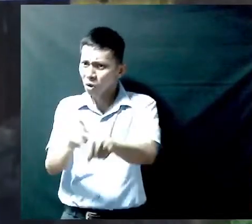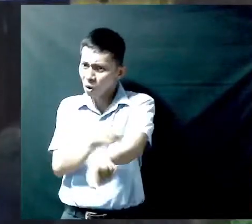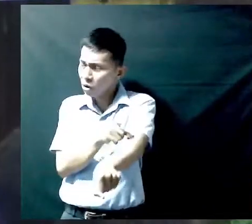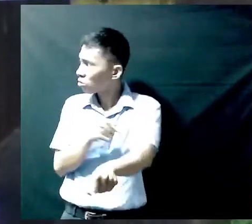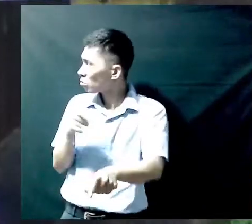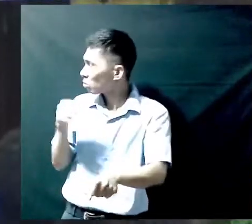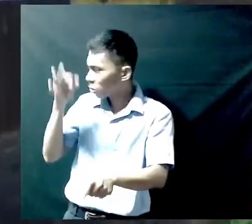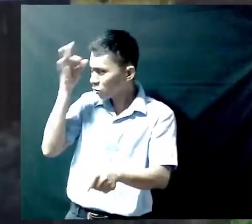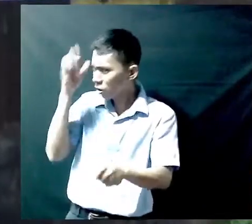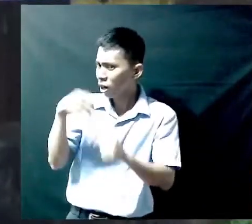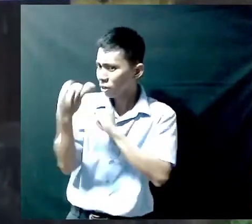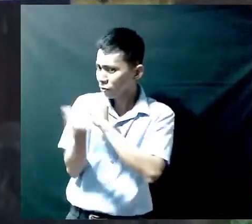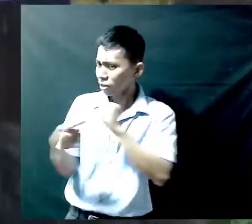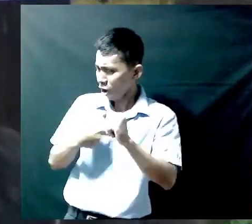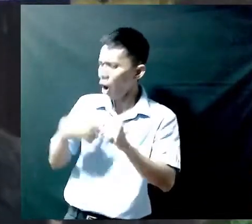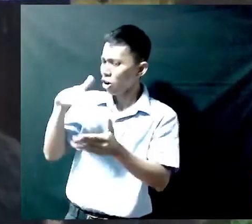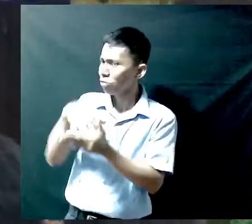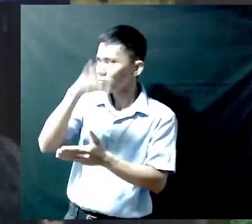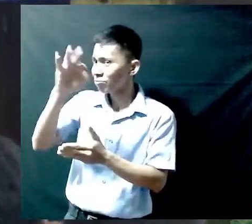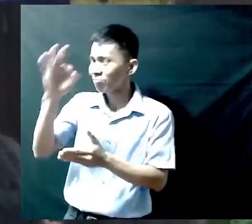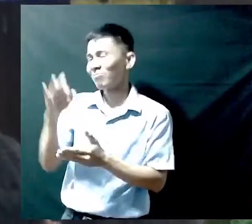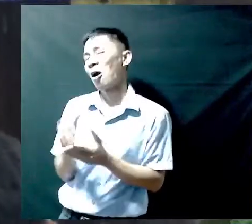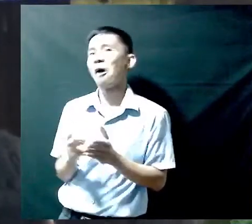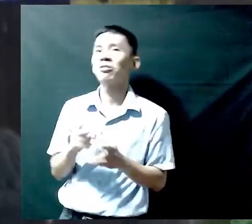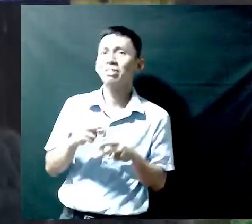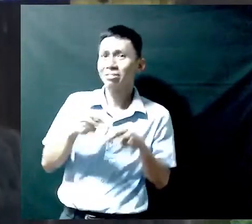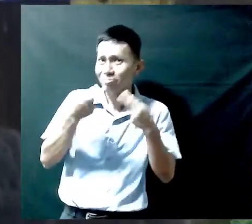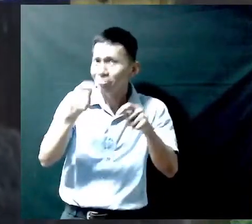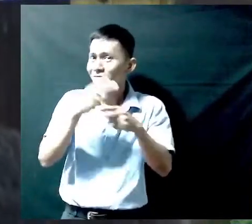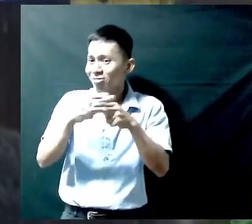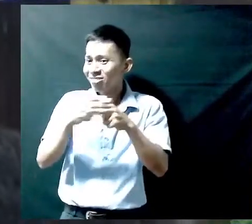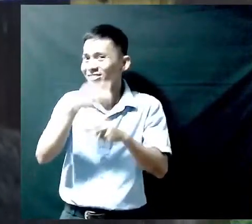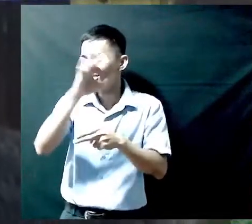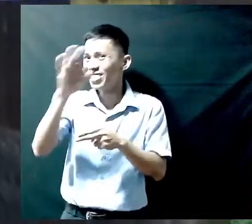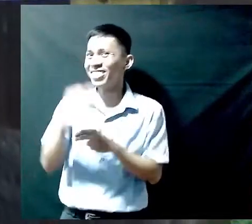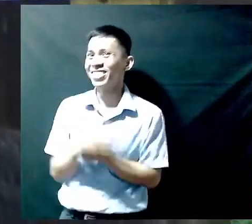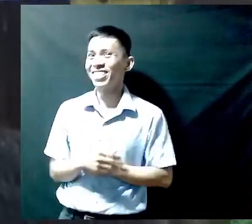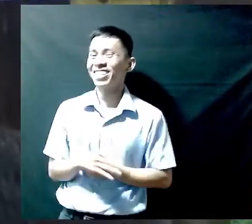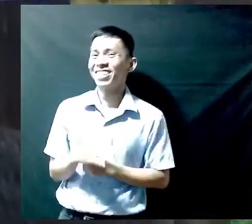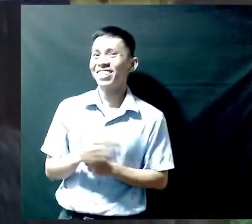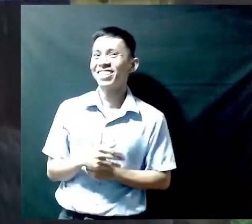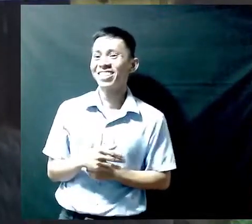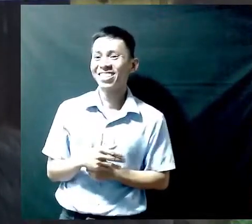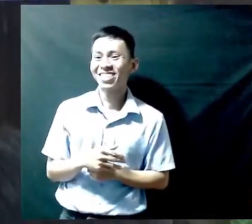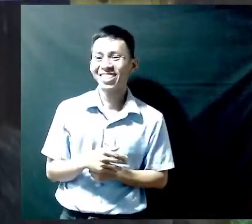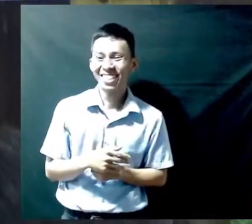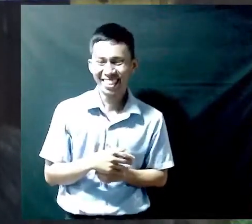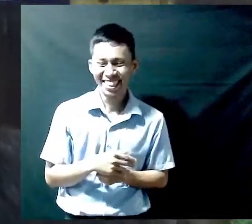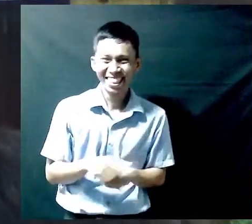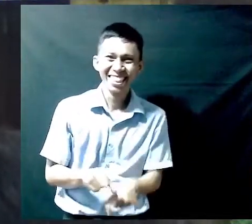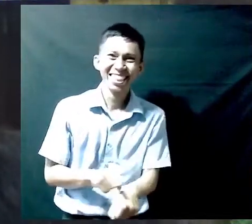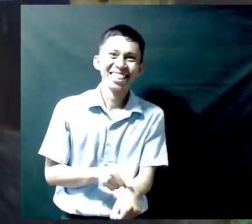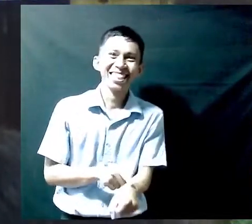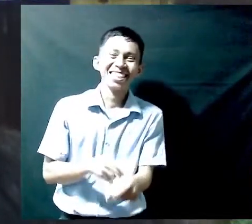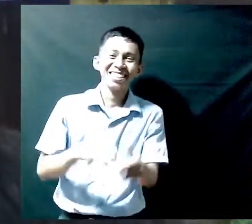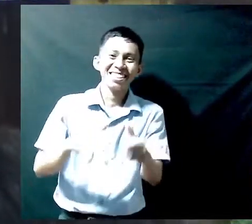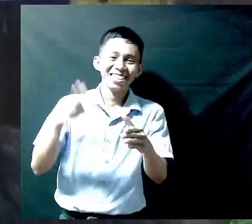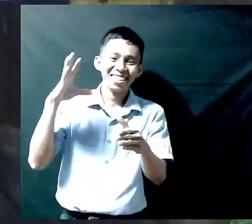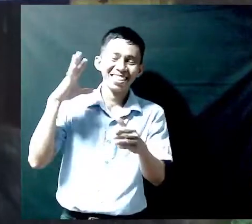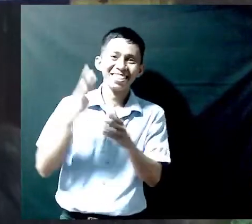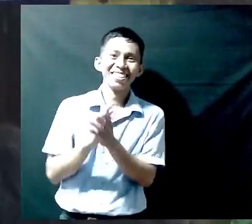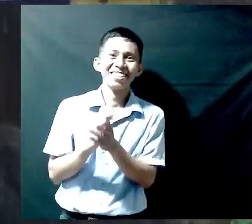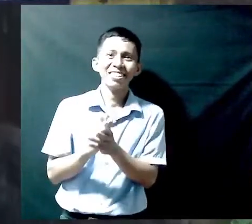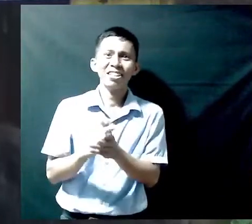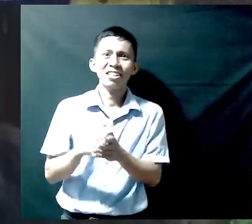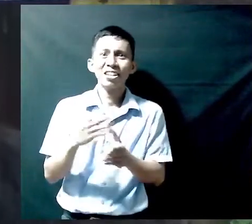church ni Pastor Alan. Ano? At mamaya. So anyway, sa apat na yon, dalawa lang po ang bibigyan ko ng diin. Pero